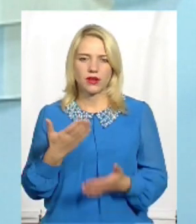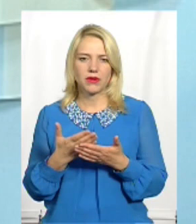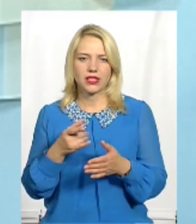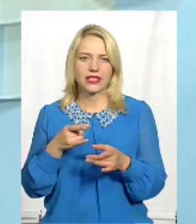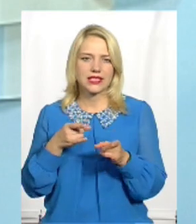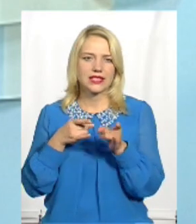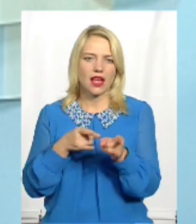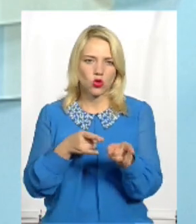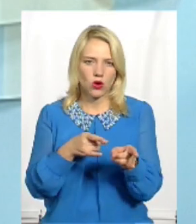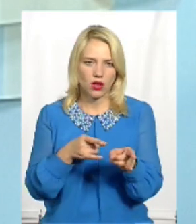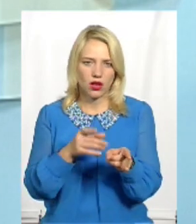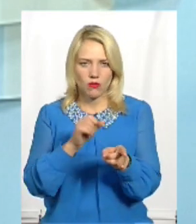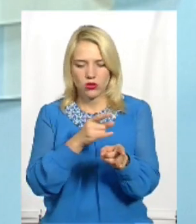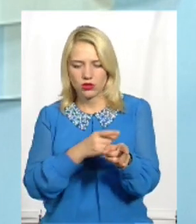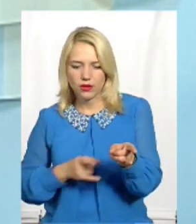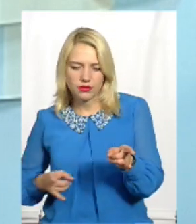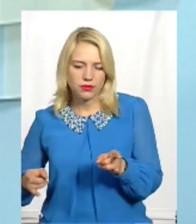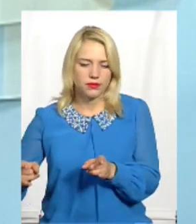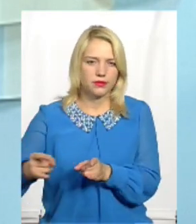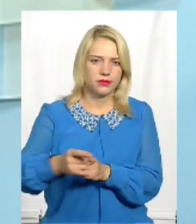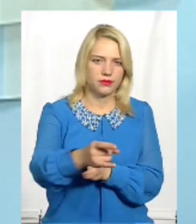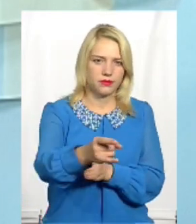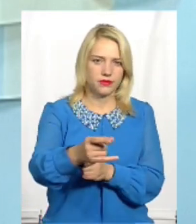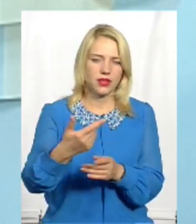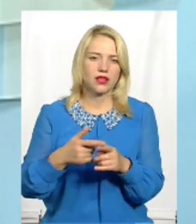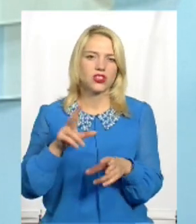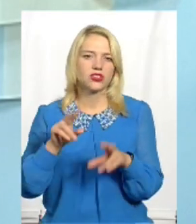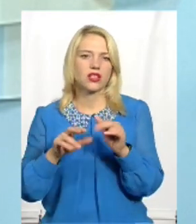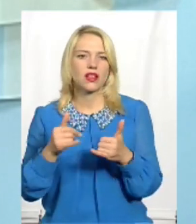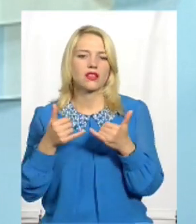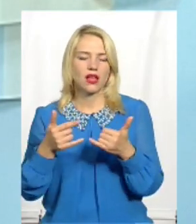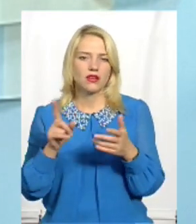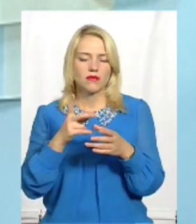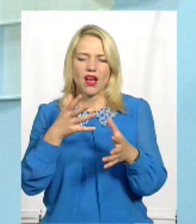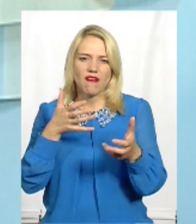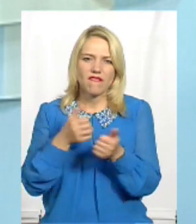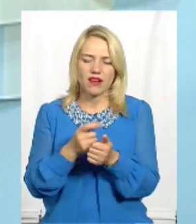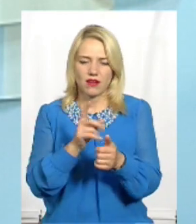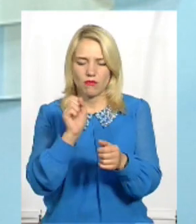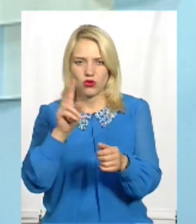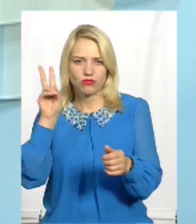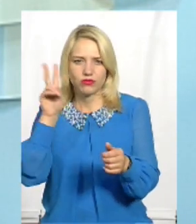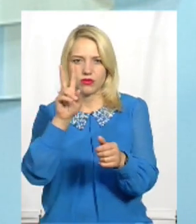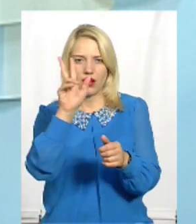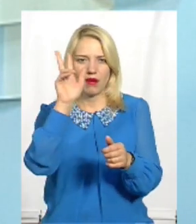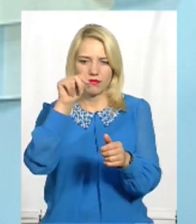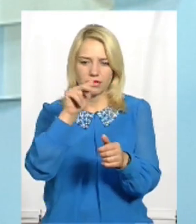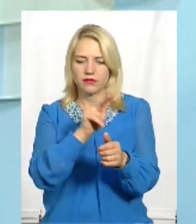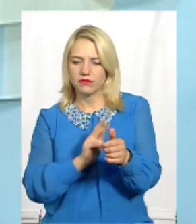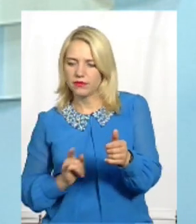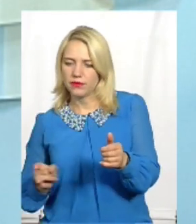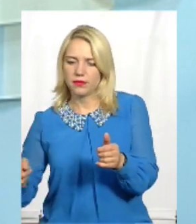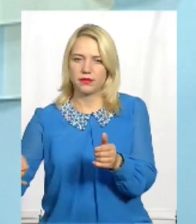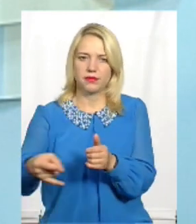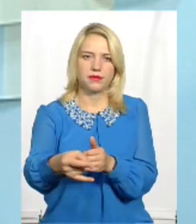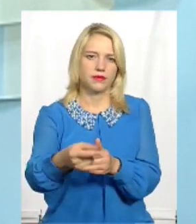якийсь, щоб здійснити аварійний хід. Це якби ті тролейбуси, які ми називаємо з автономним ходом, вони будуть трохи пізніше